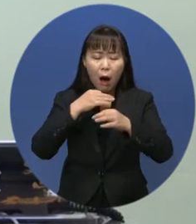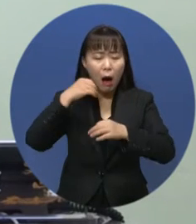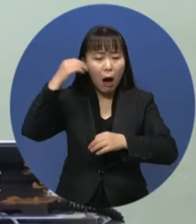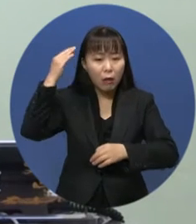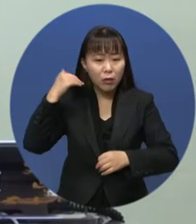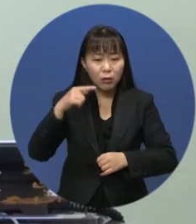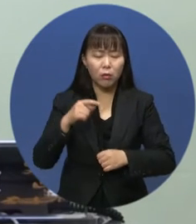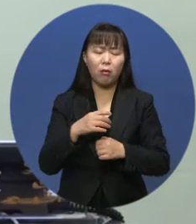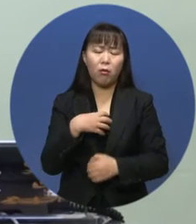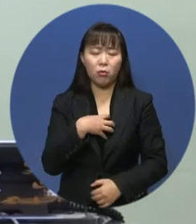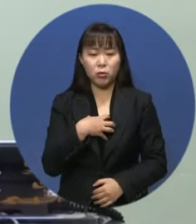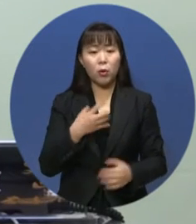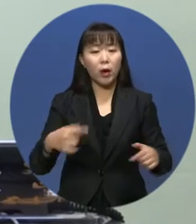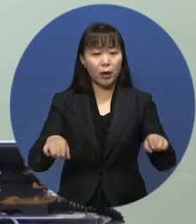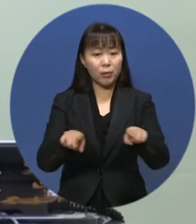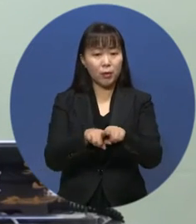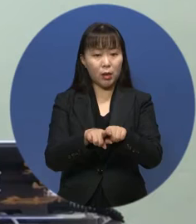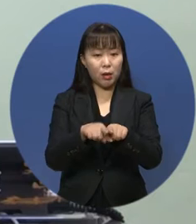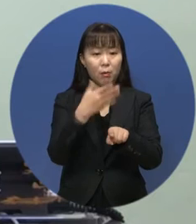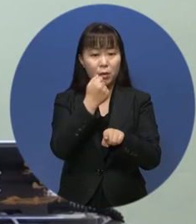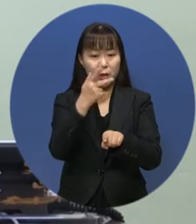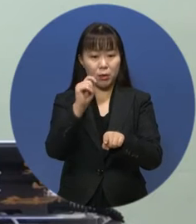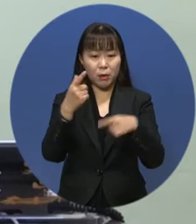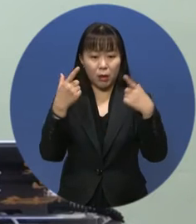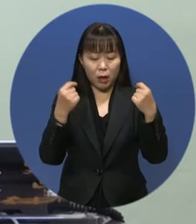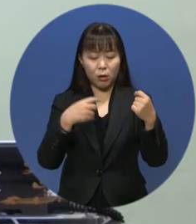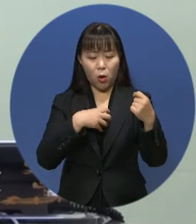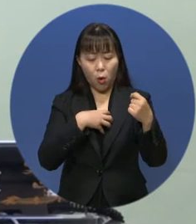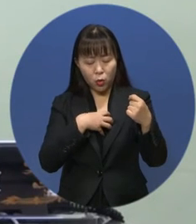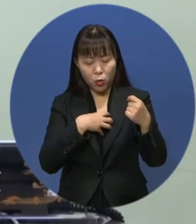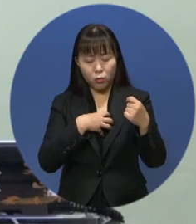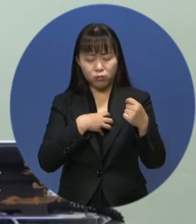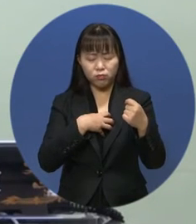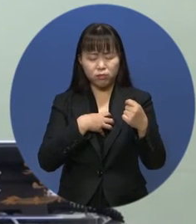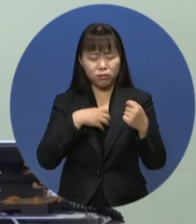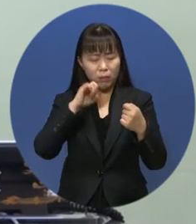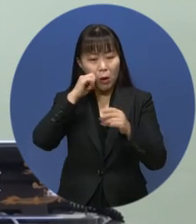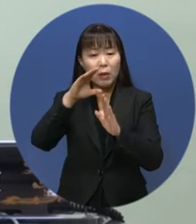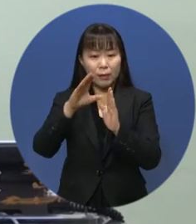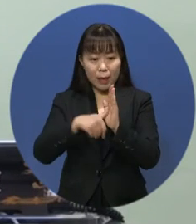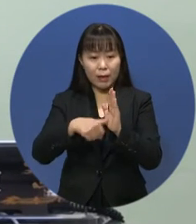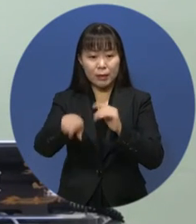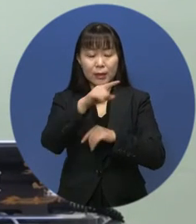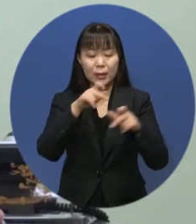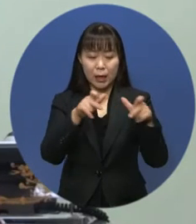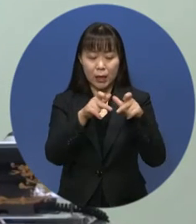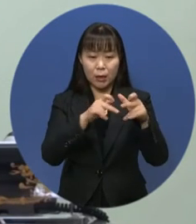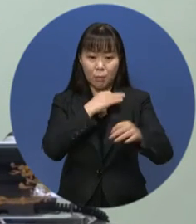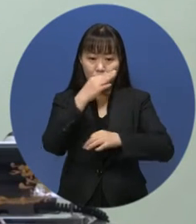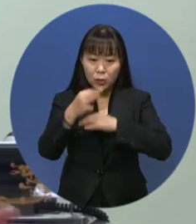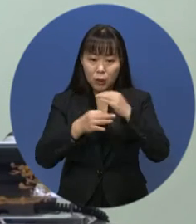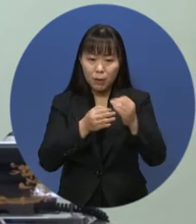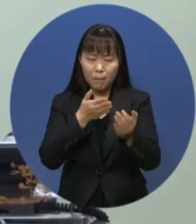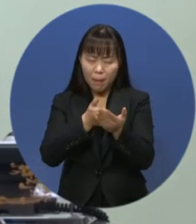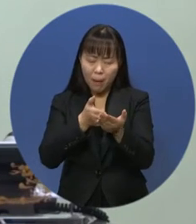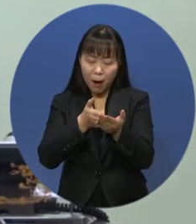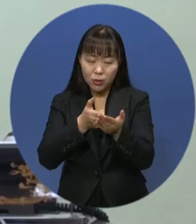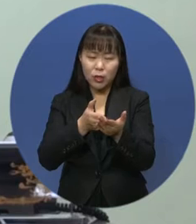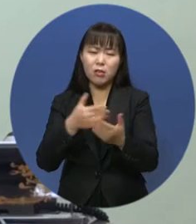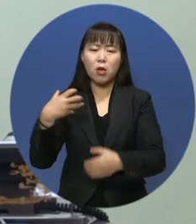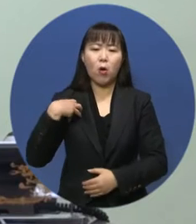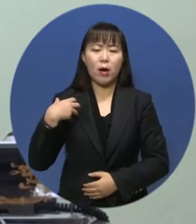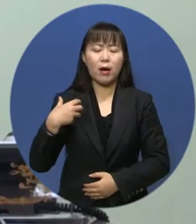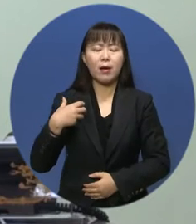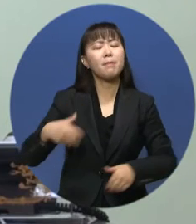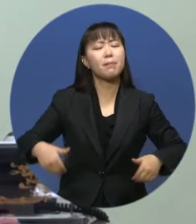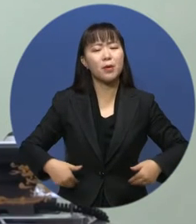않는다는 염려와 함께 복지TV가 이런 어려운 때일수록 그들의 목소리를 전해주는 큰 역할을 해야